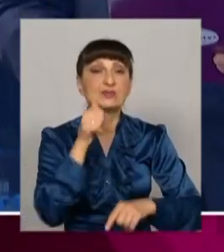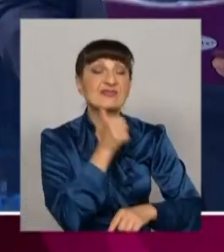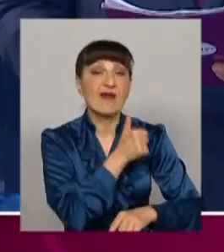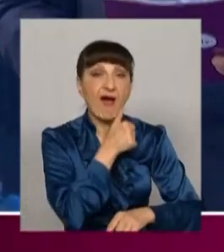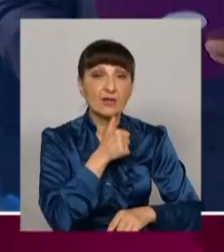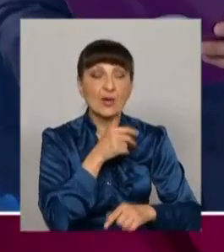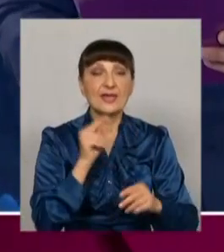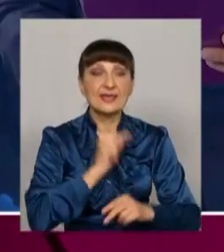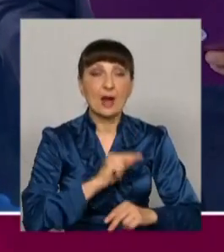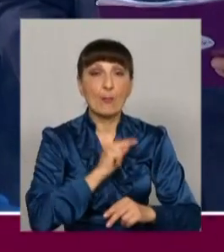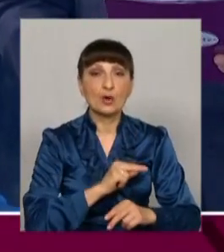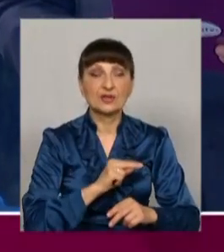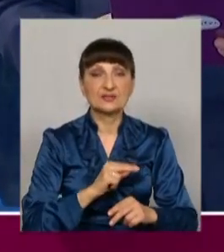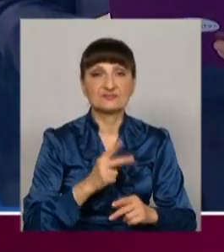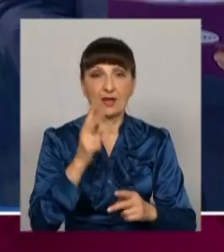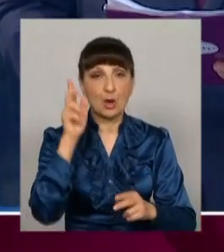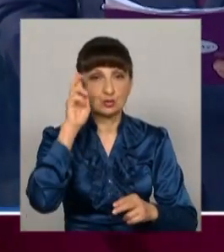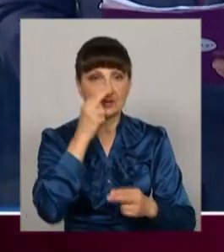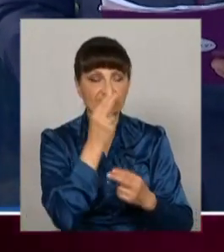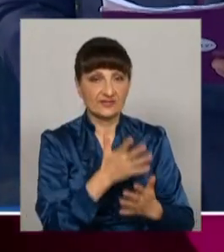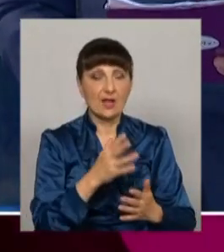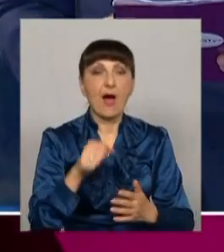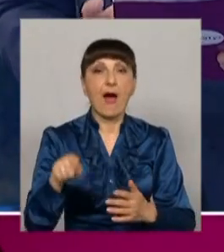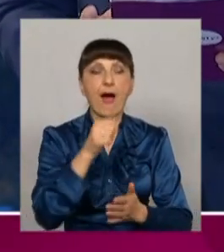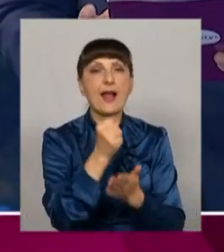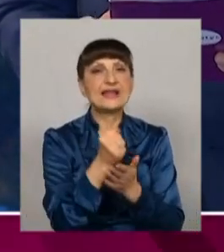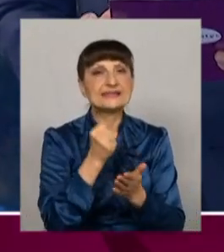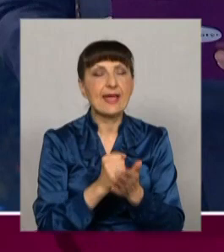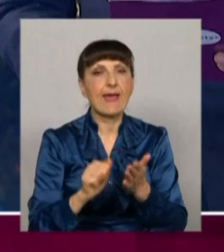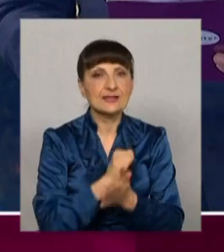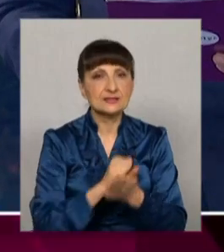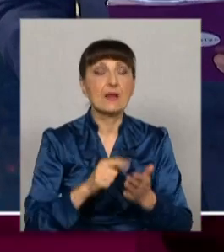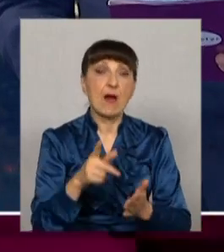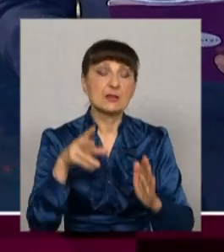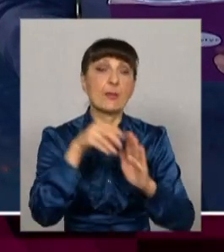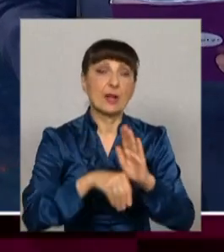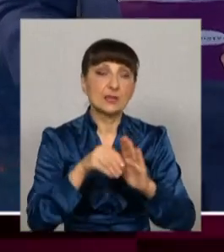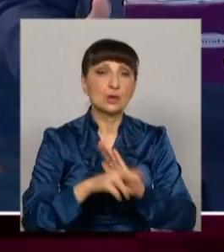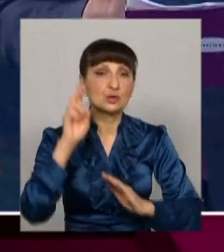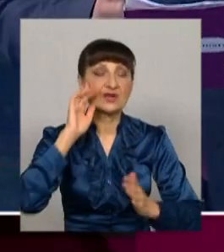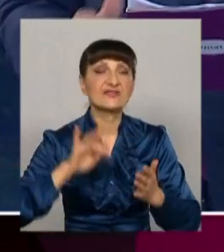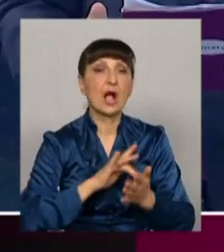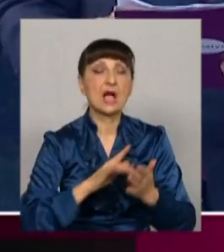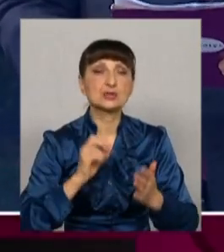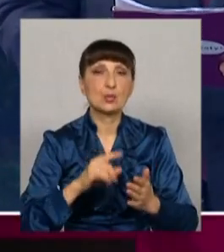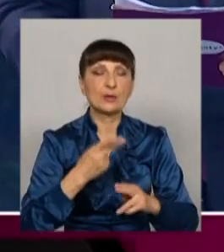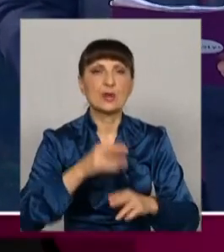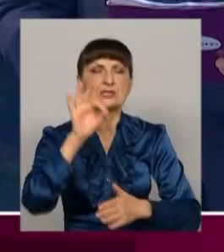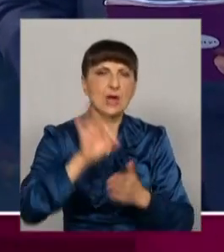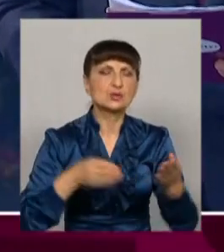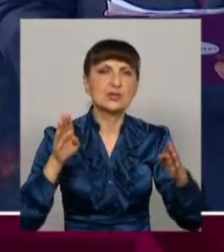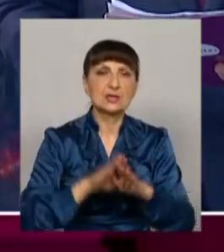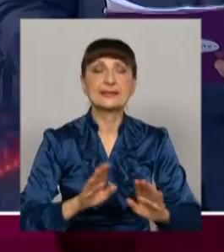и работать мимо кассы. А ведь лицензированные онлайн-кредиторы неплохо так пополняют казну. Поэтому рубить с плеча нельзя. Тем